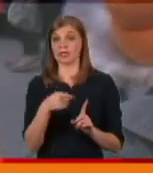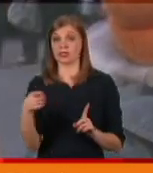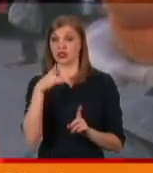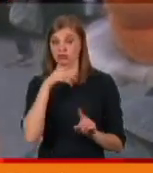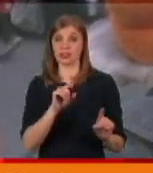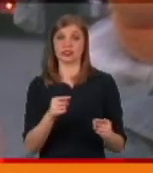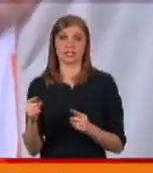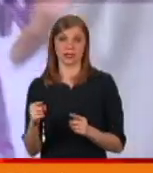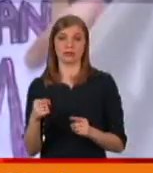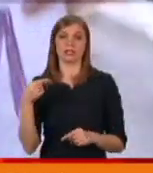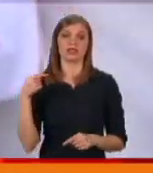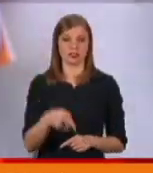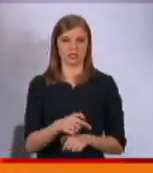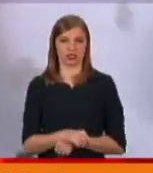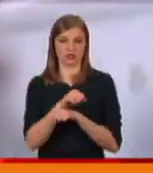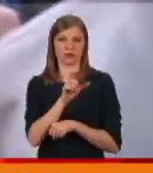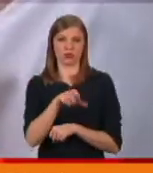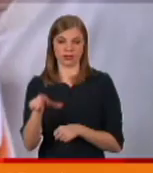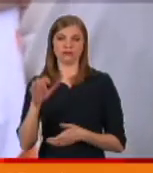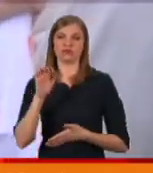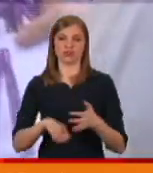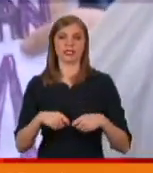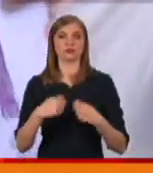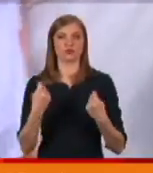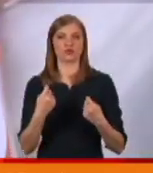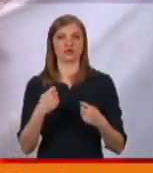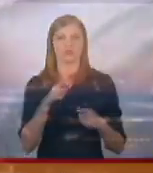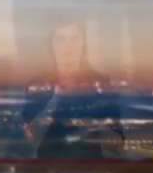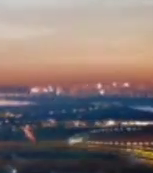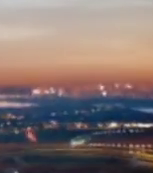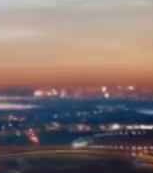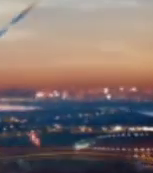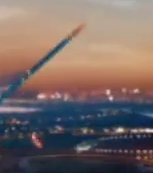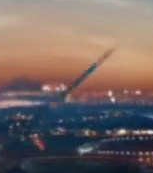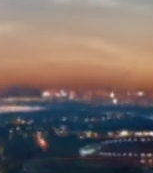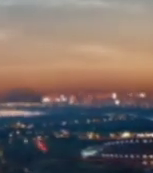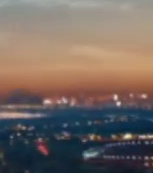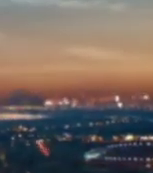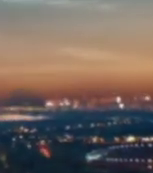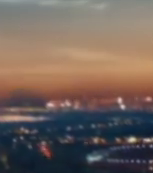час затримали 1000 протестувальників через порушення громадського спокою.